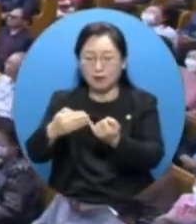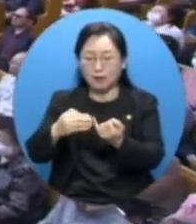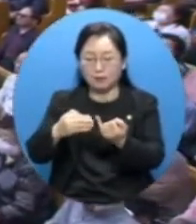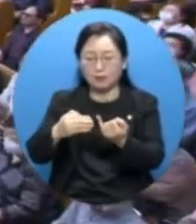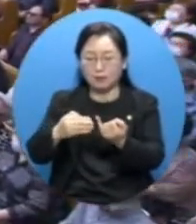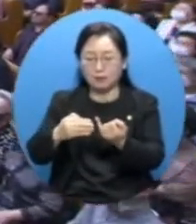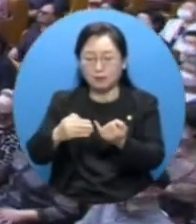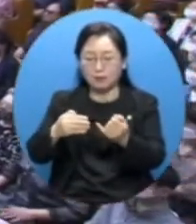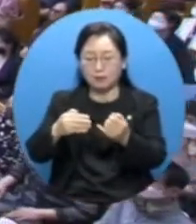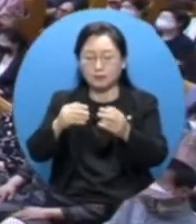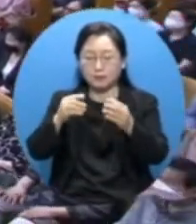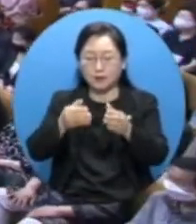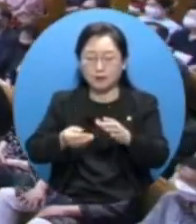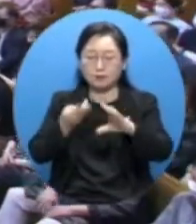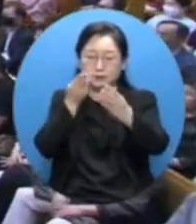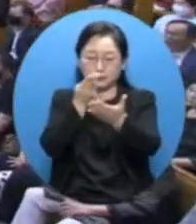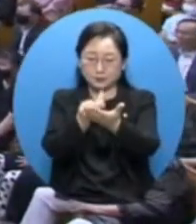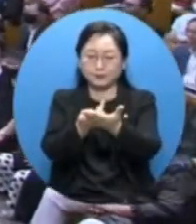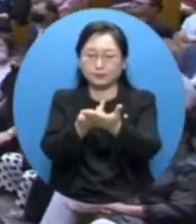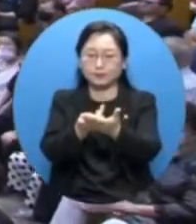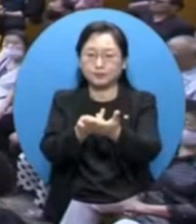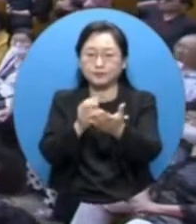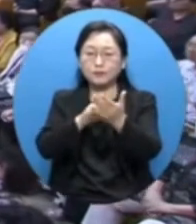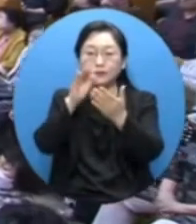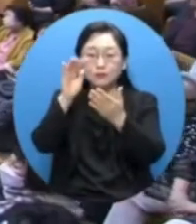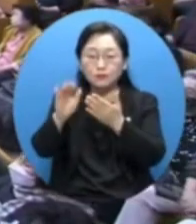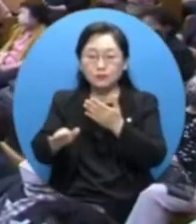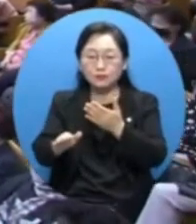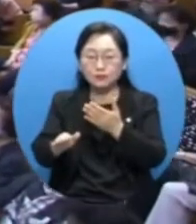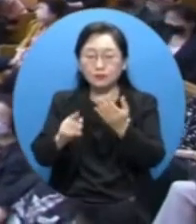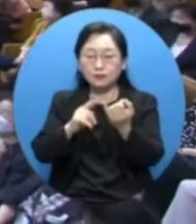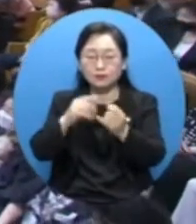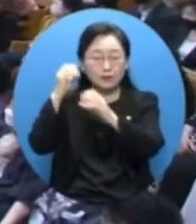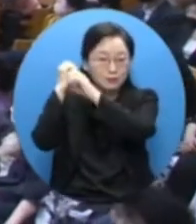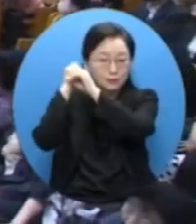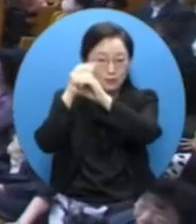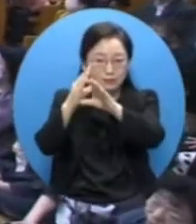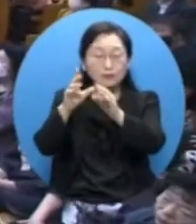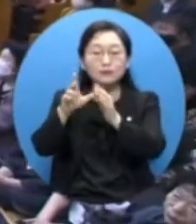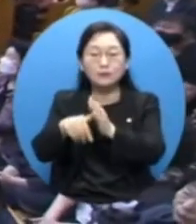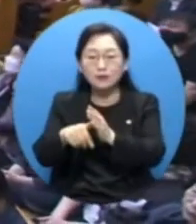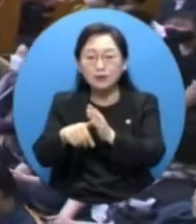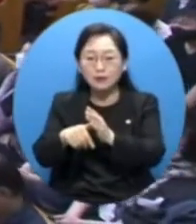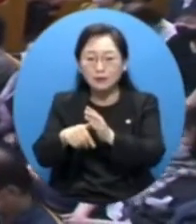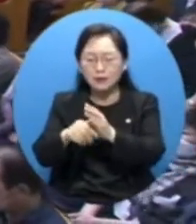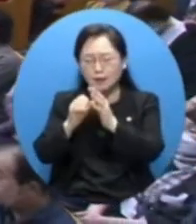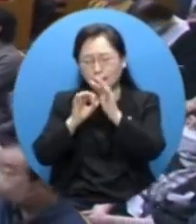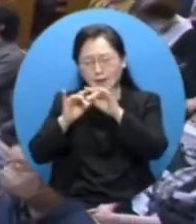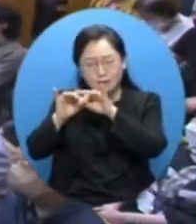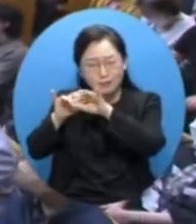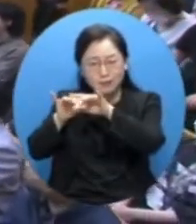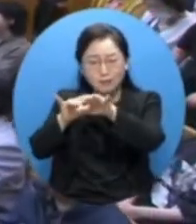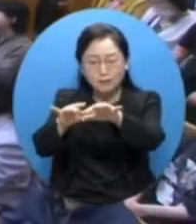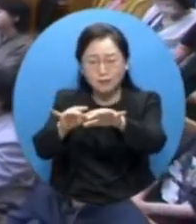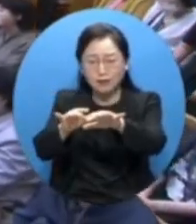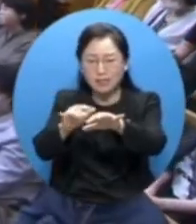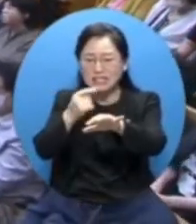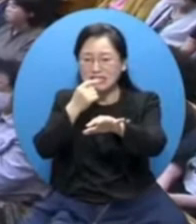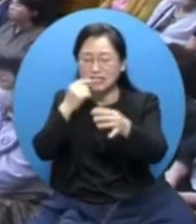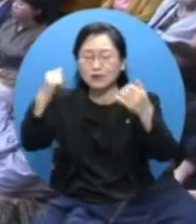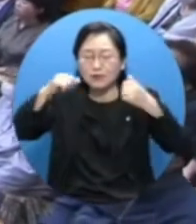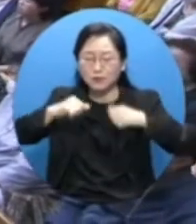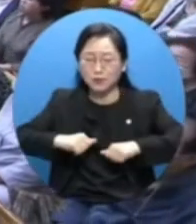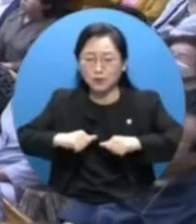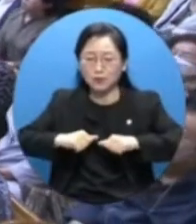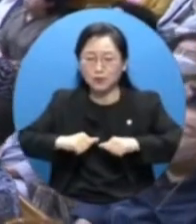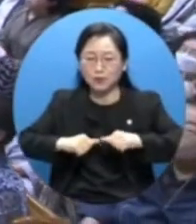마련했습니다. 그리고 수도병 선교사가 장례식을 치르는데 그 장례 행렬에 소복을 입은 그가 세운 이